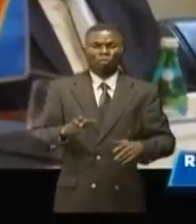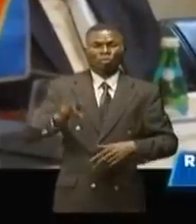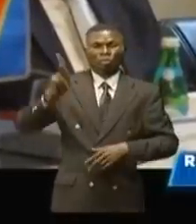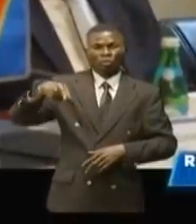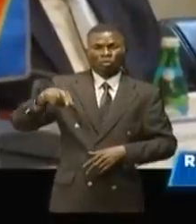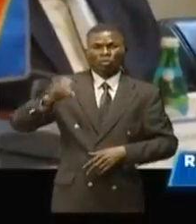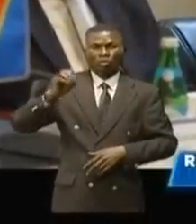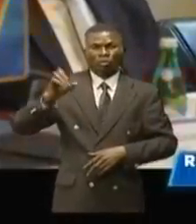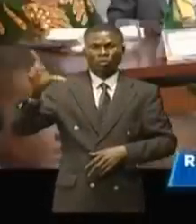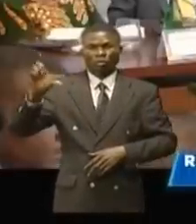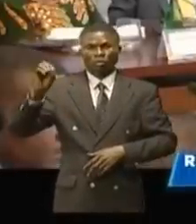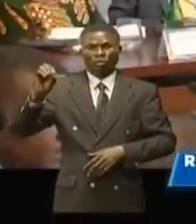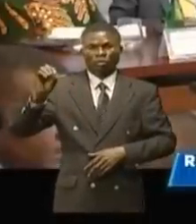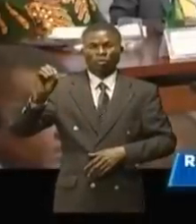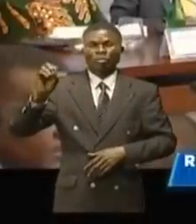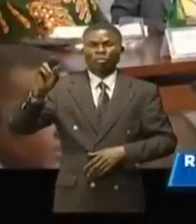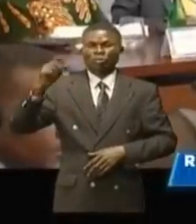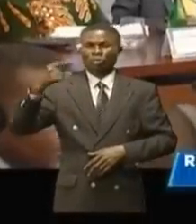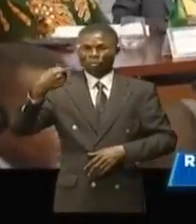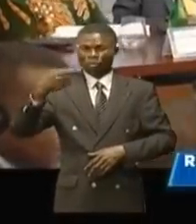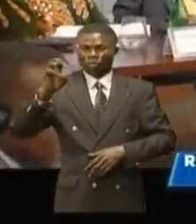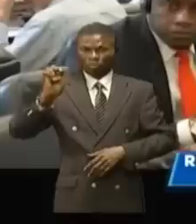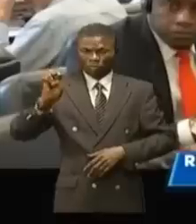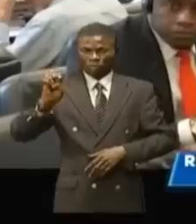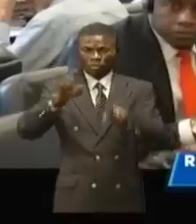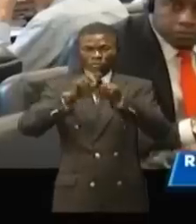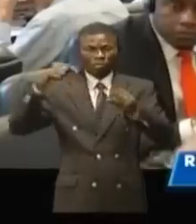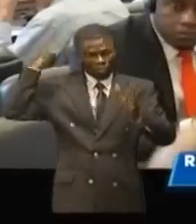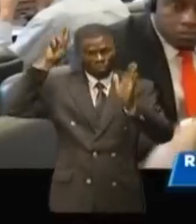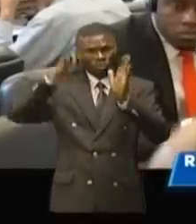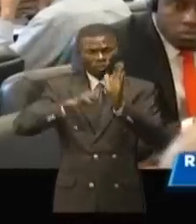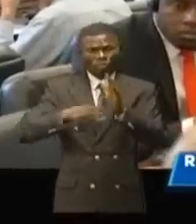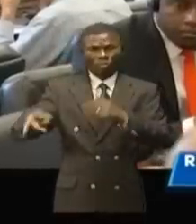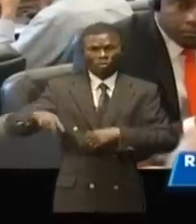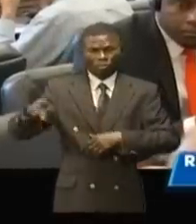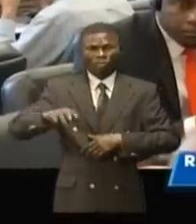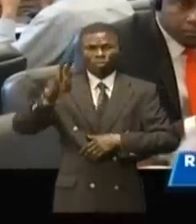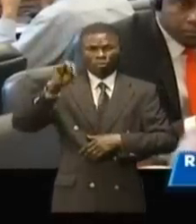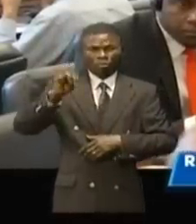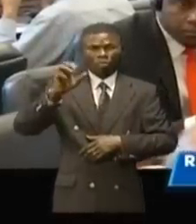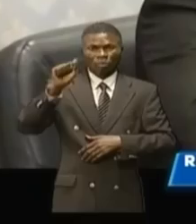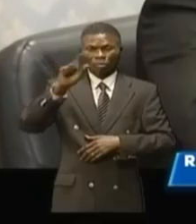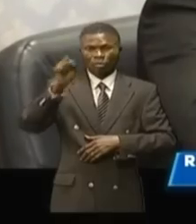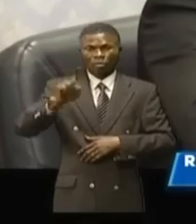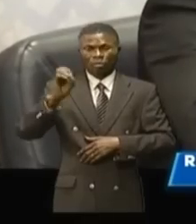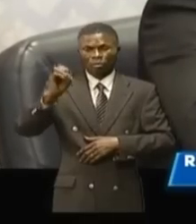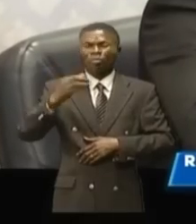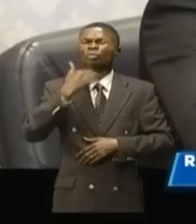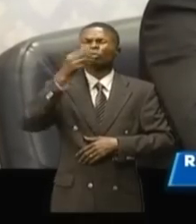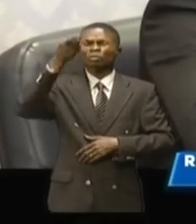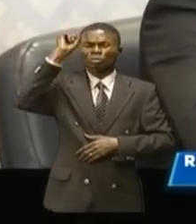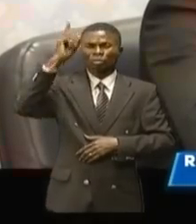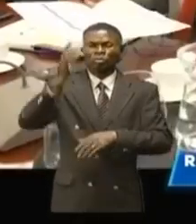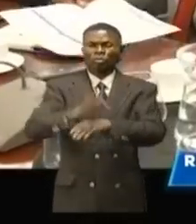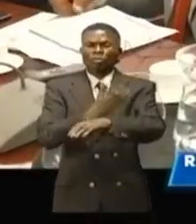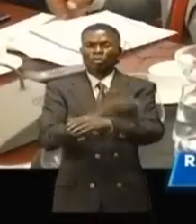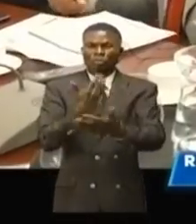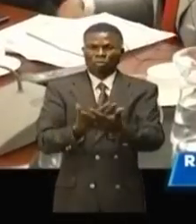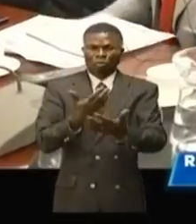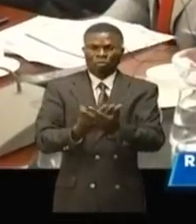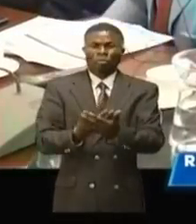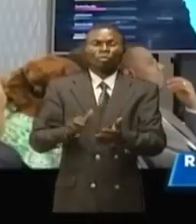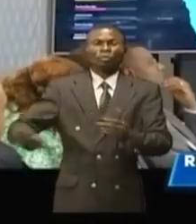le vice-ministre polonais des Affaires étrangères et les gouverneurs de la région de Mazovie, la plus riche, à la croissance la plus rapide de